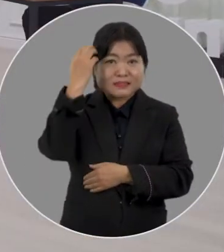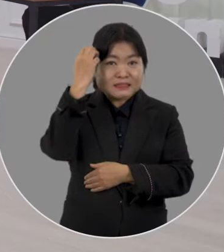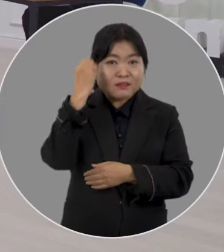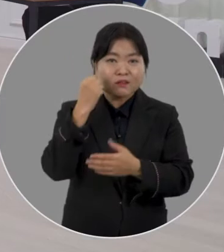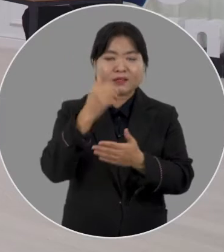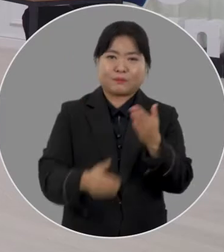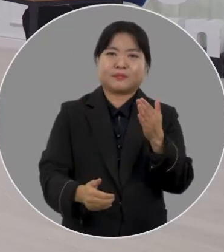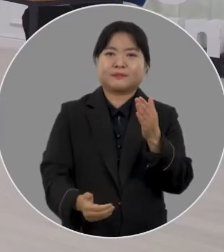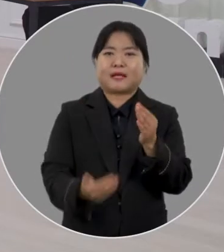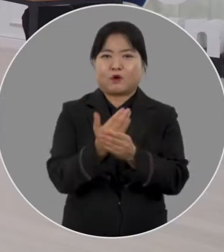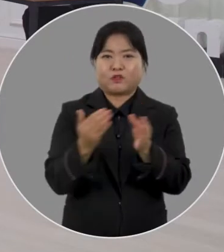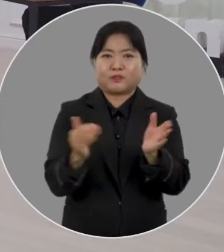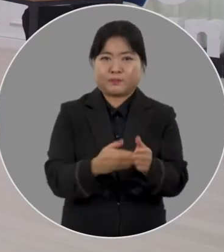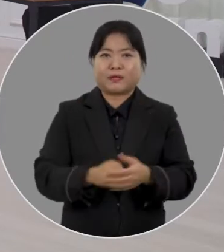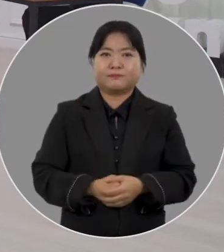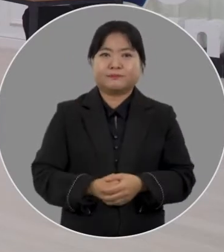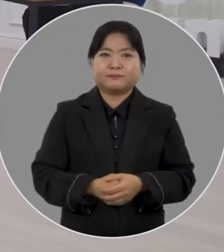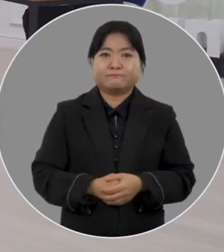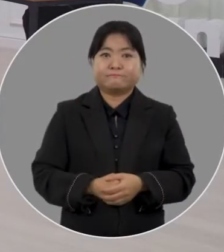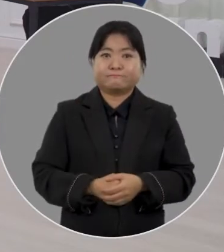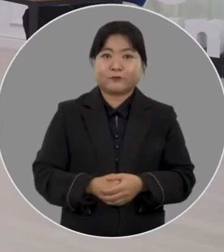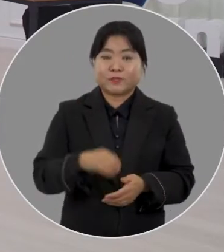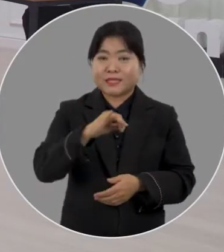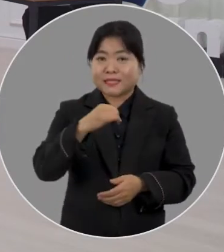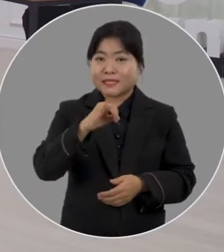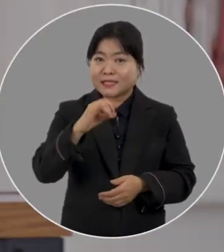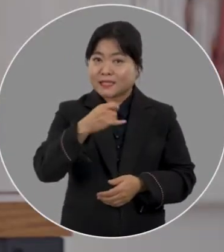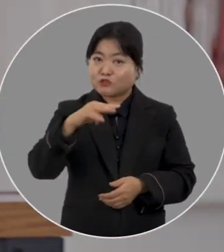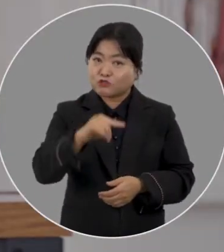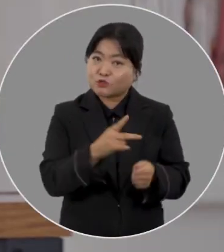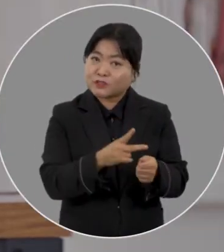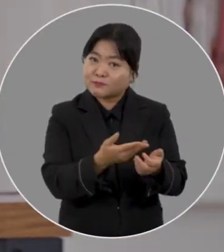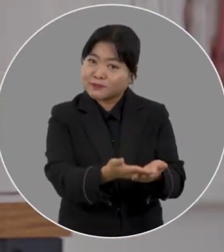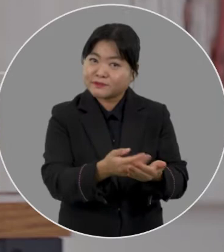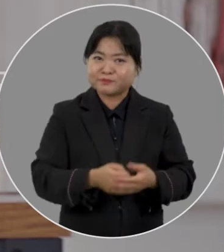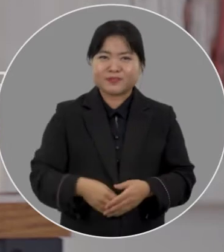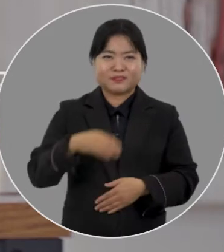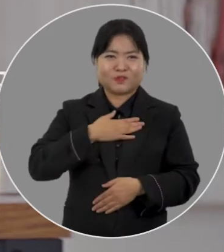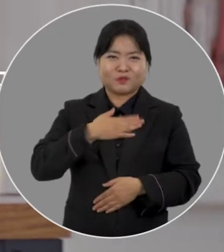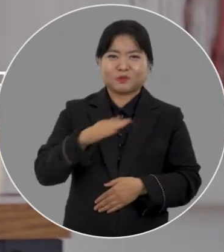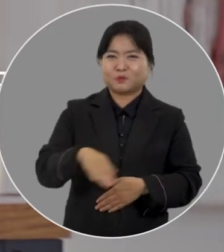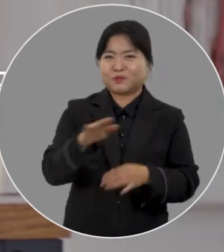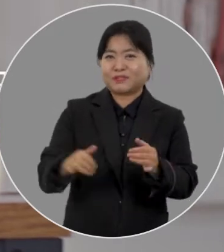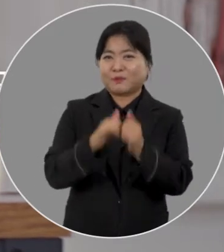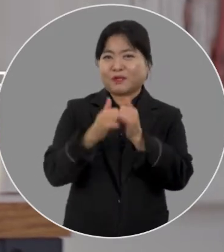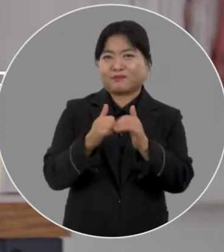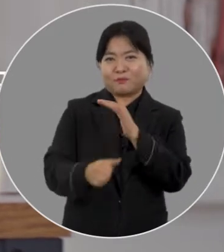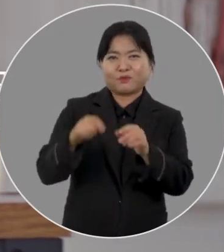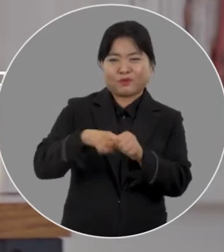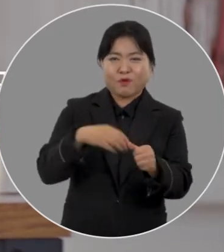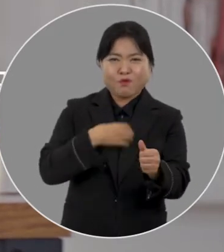기억에 남는 사건이었습니다. 네, 우리 이희수 교수님은? 네. 저는 뭐 우리 사회의